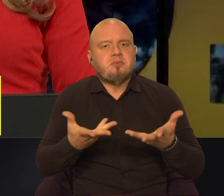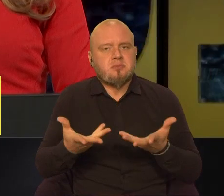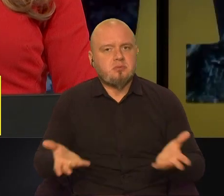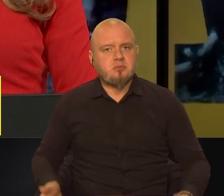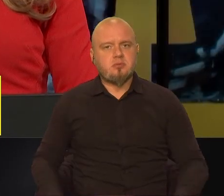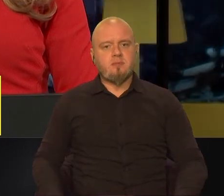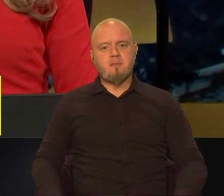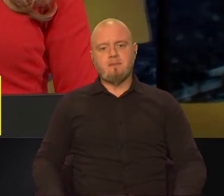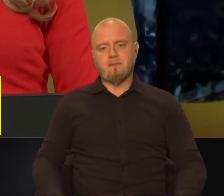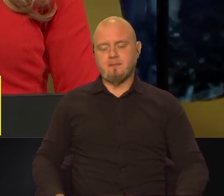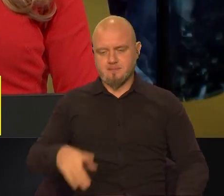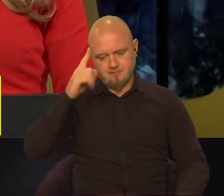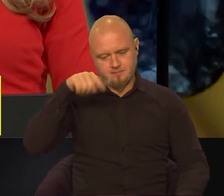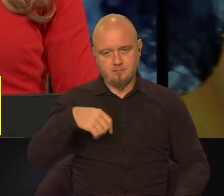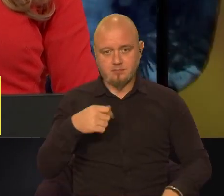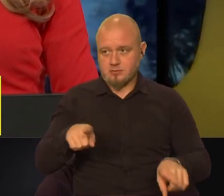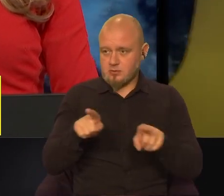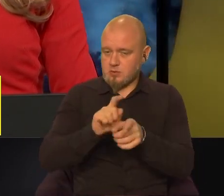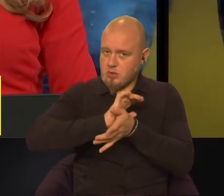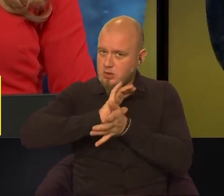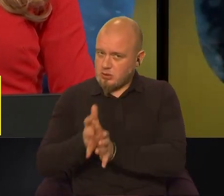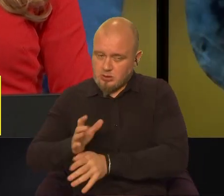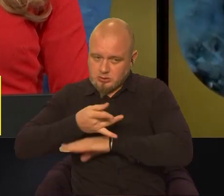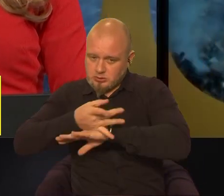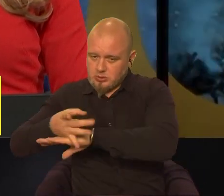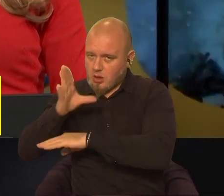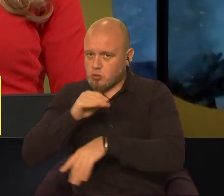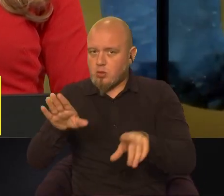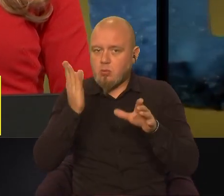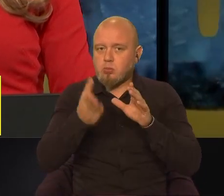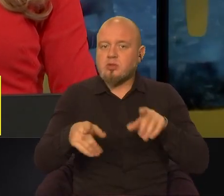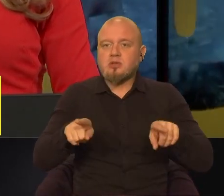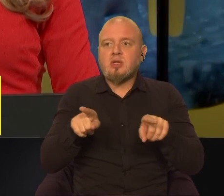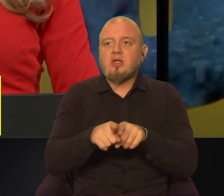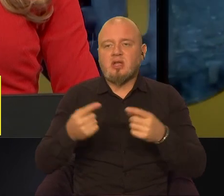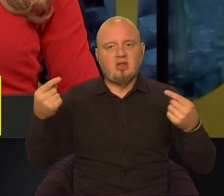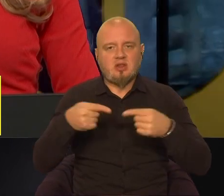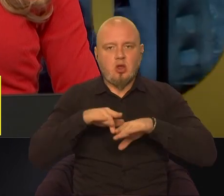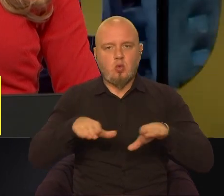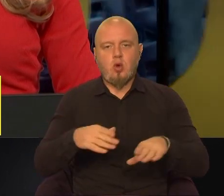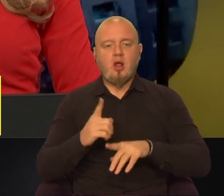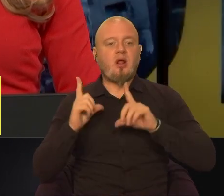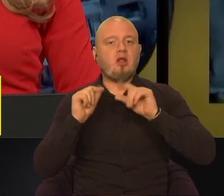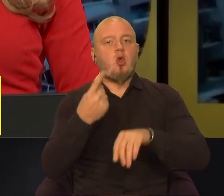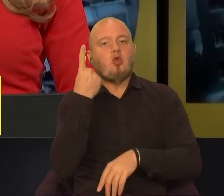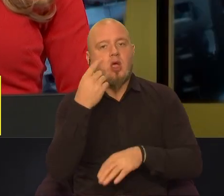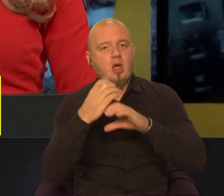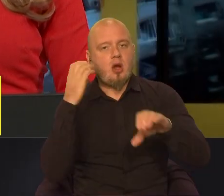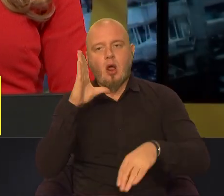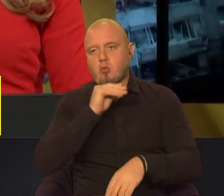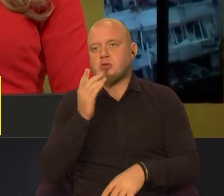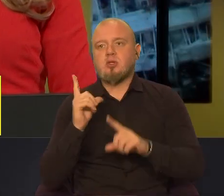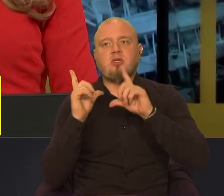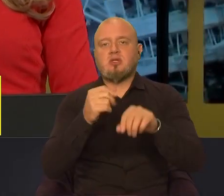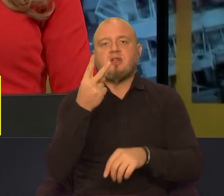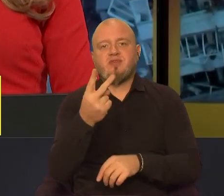Ну, знаєте, при такому інтенсивному обстрілі можуть бути і такі неточності, де летить одна ракета, може летіти і дві, і три ракети.